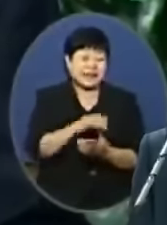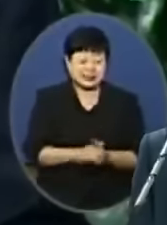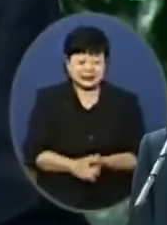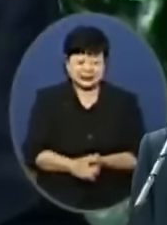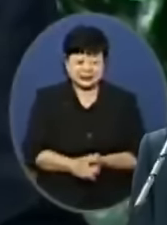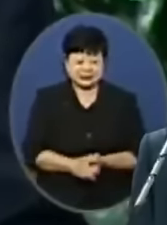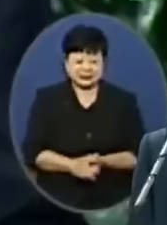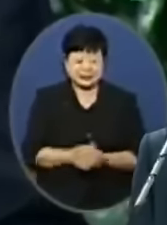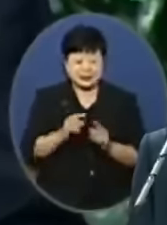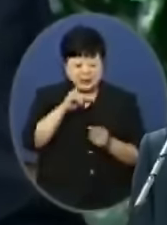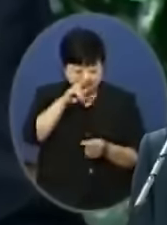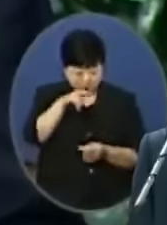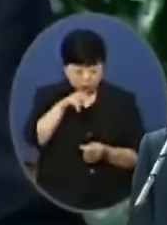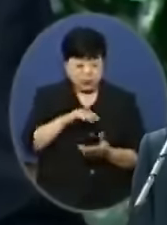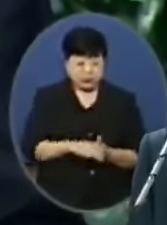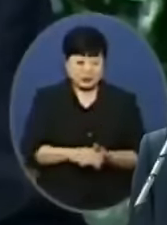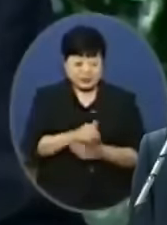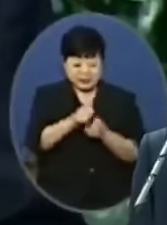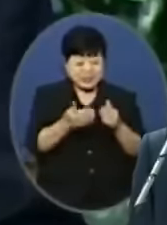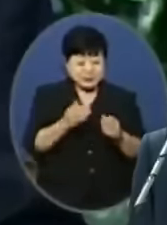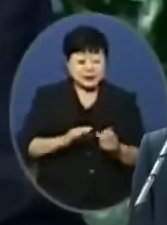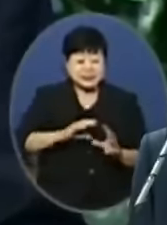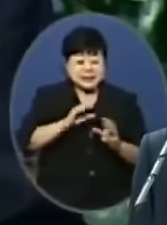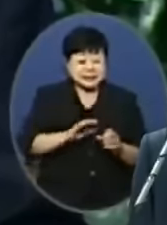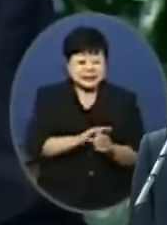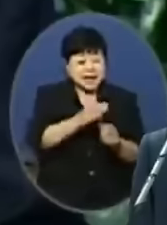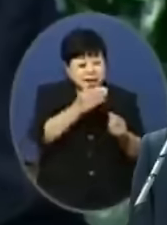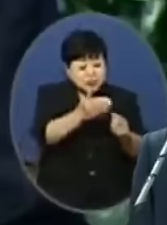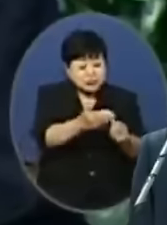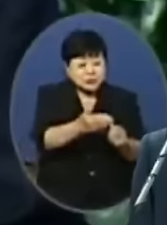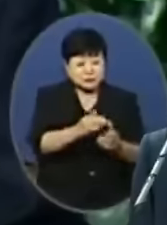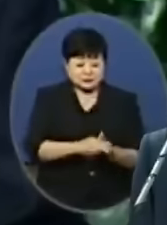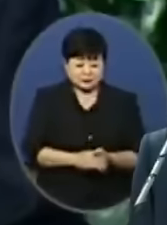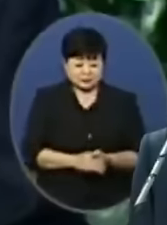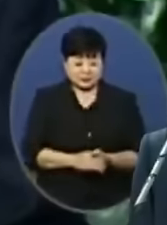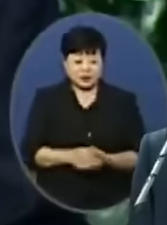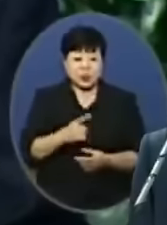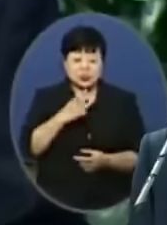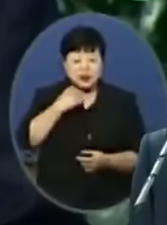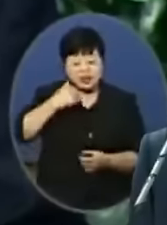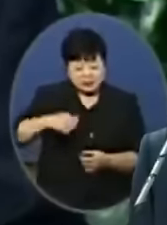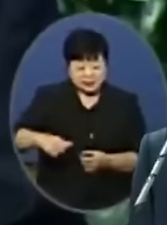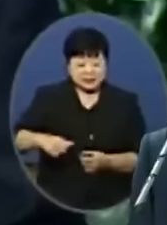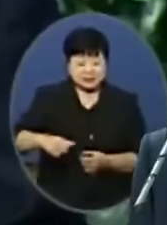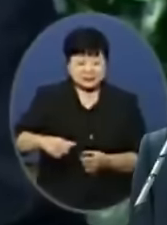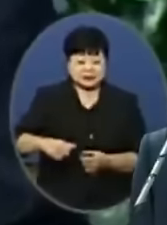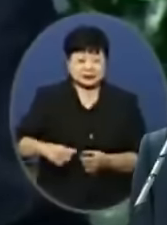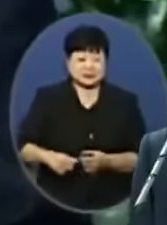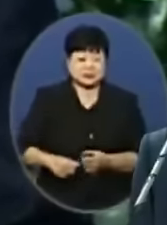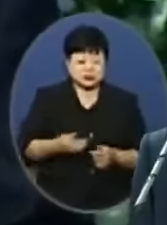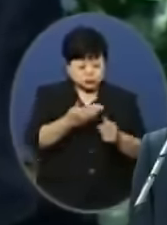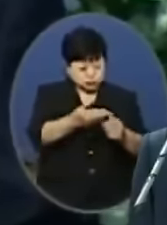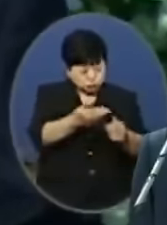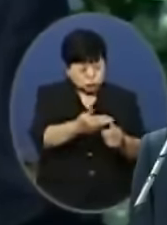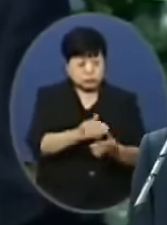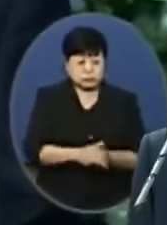아니지요. 성경에는 뭐라고 말합니까? 하나님이 세상을 이처럼 사랑하사 어떻게 했다고요? 독생자를